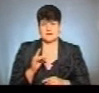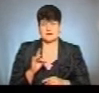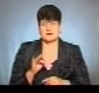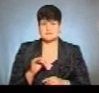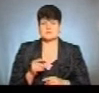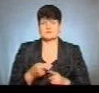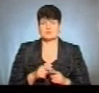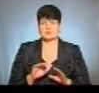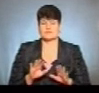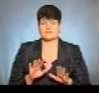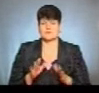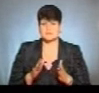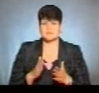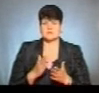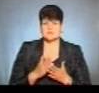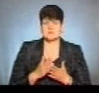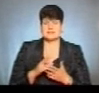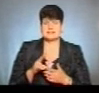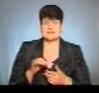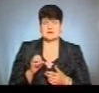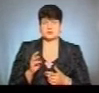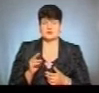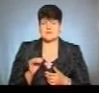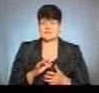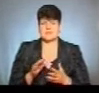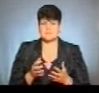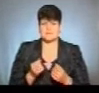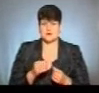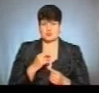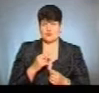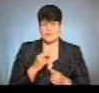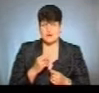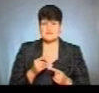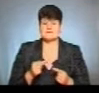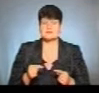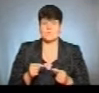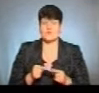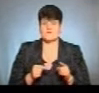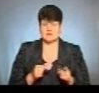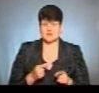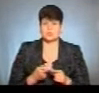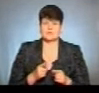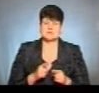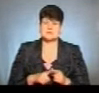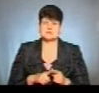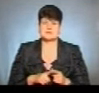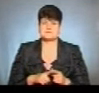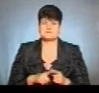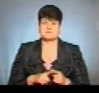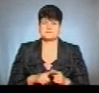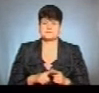даному випадку електорат не бере до уваги. Відповідно, це тенденція